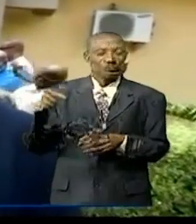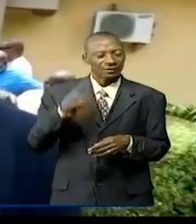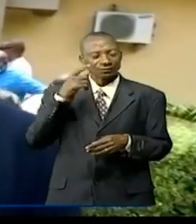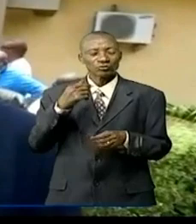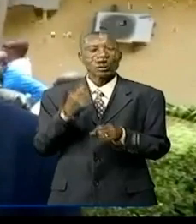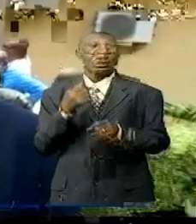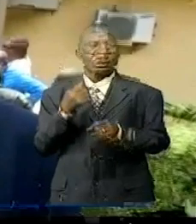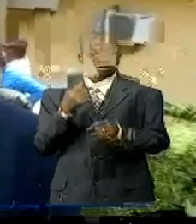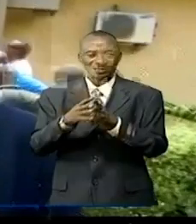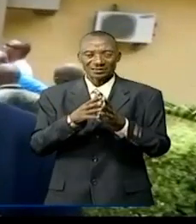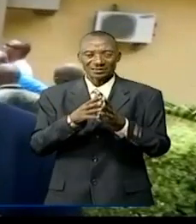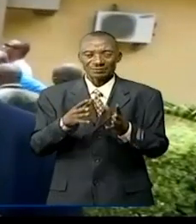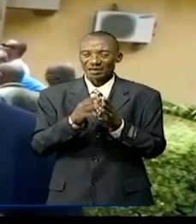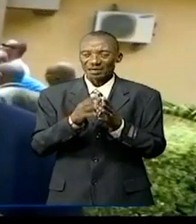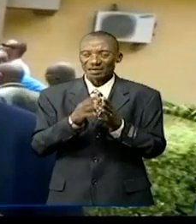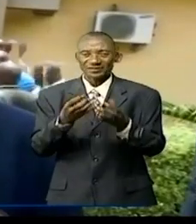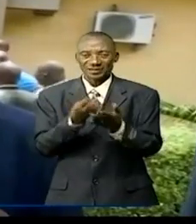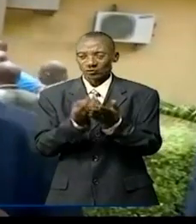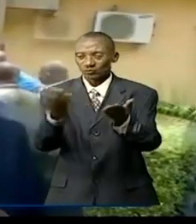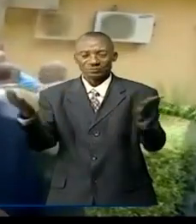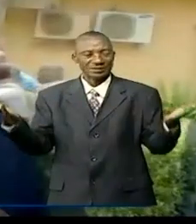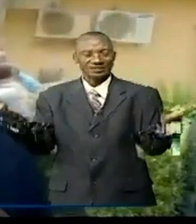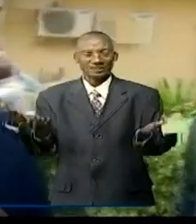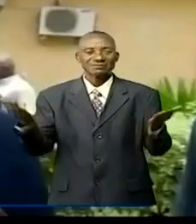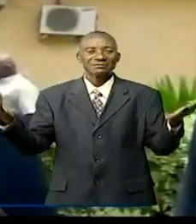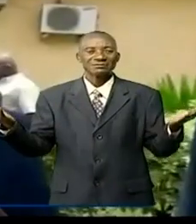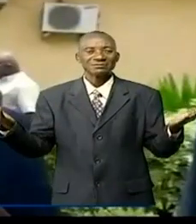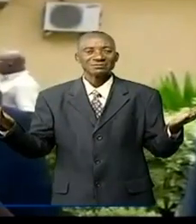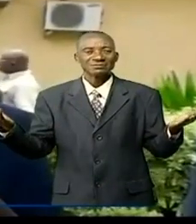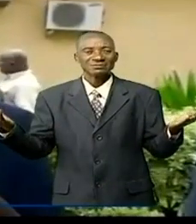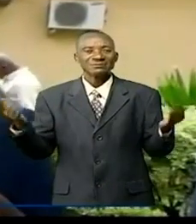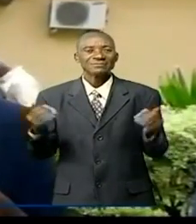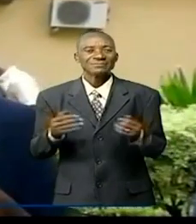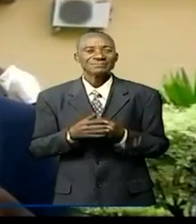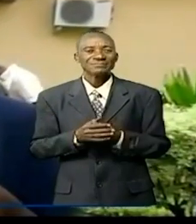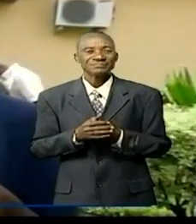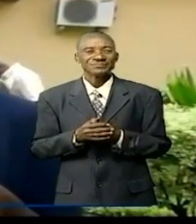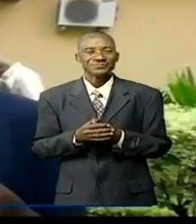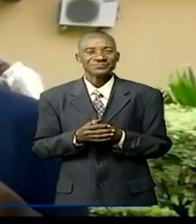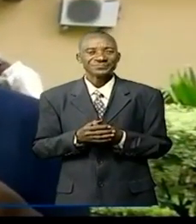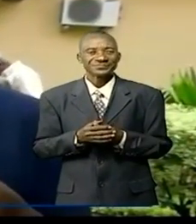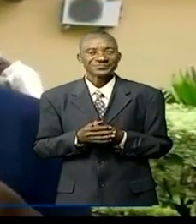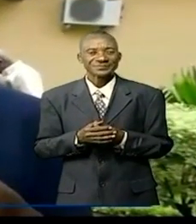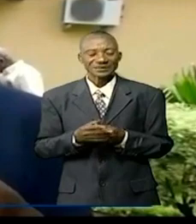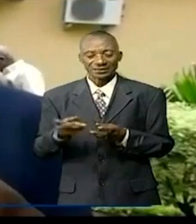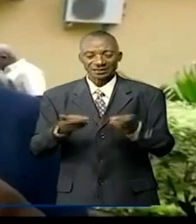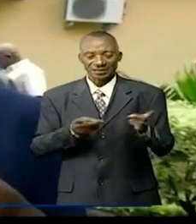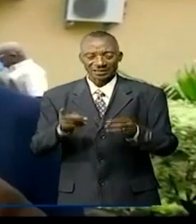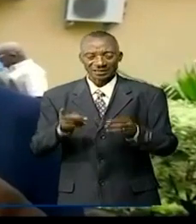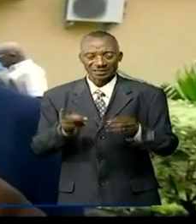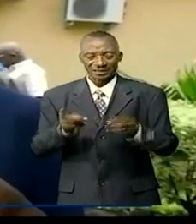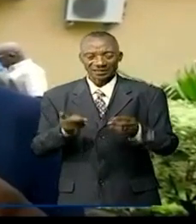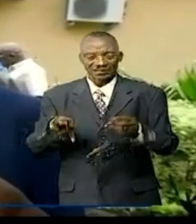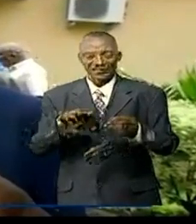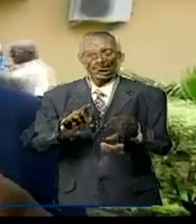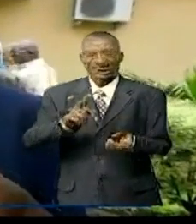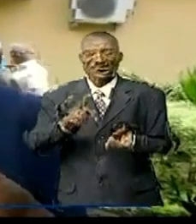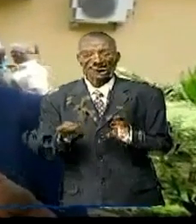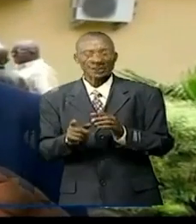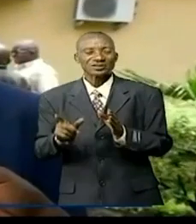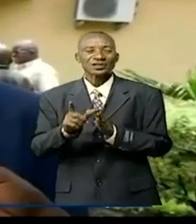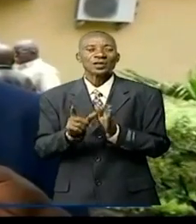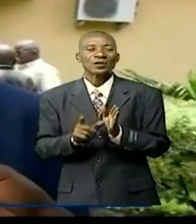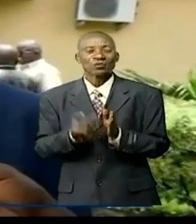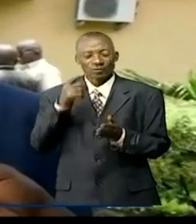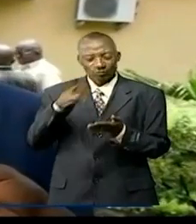les opérateurs économiques. Il n'y a pas de peur à cela. Il n'appartient pas à un directeur provincial de changer la réglementation en matière de